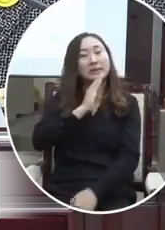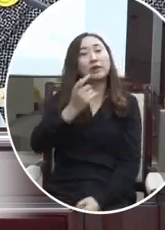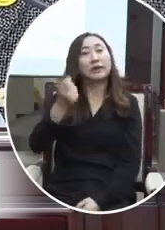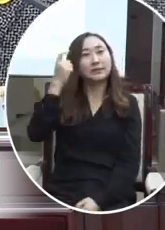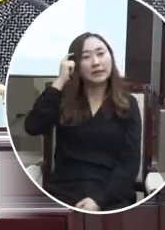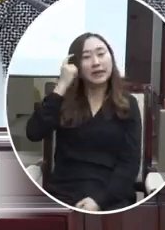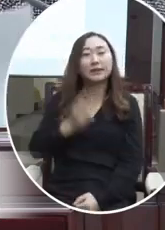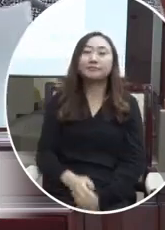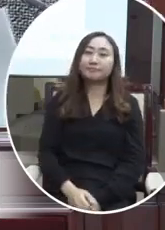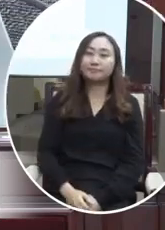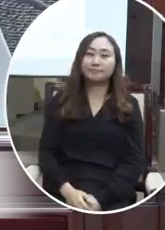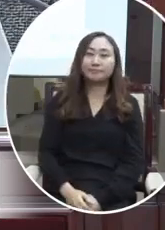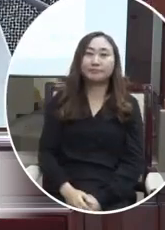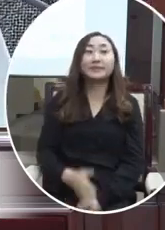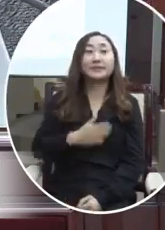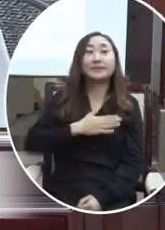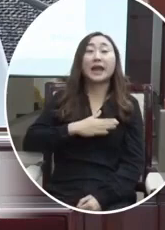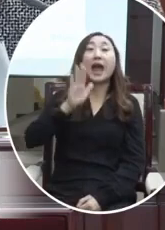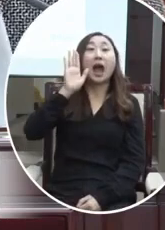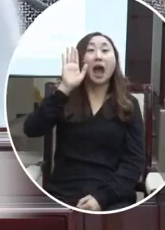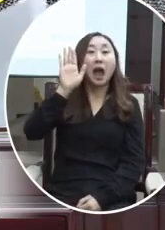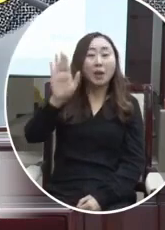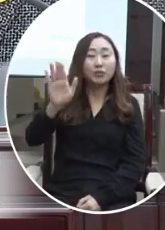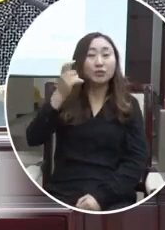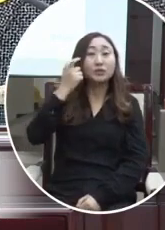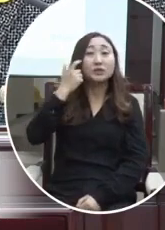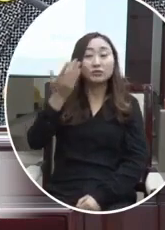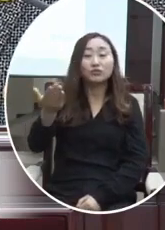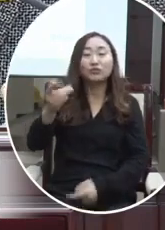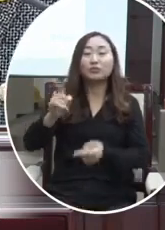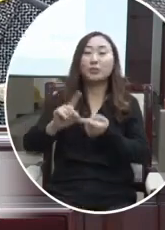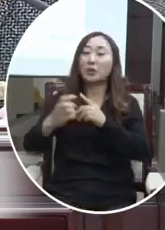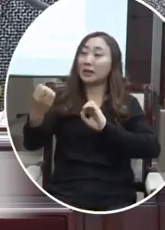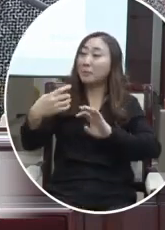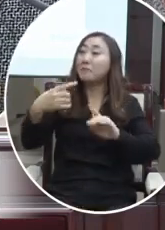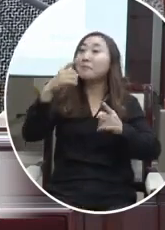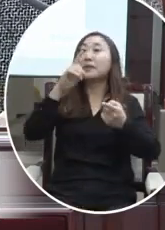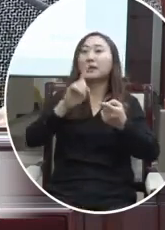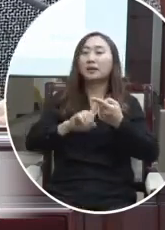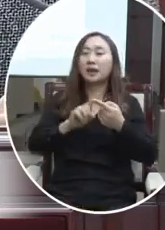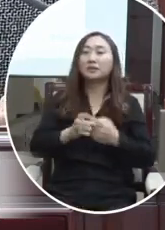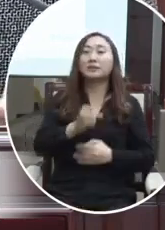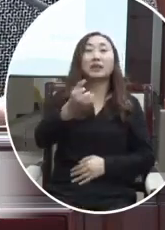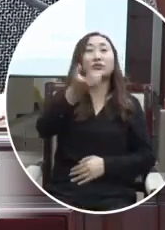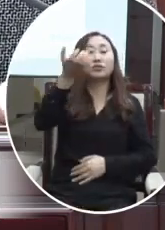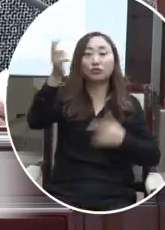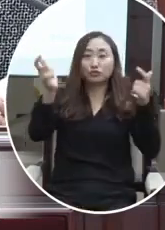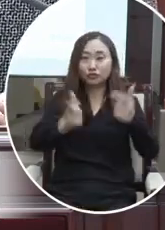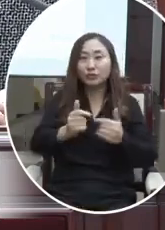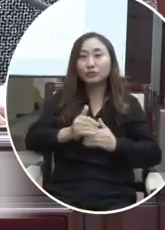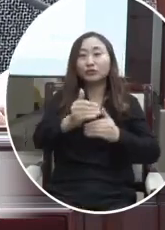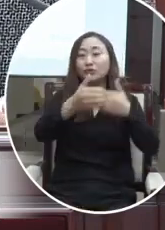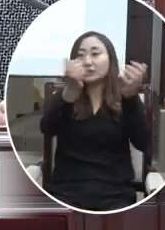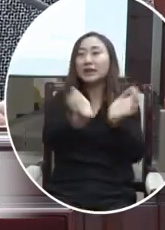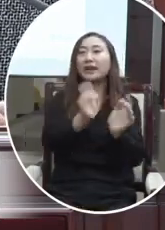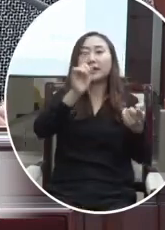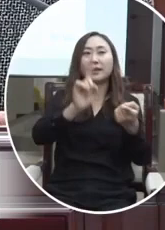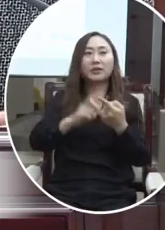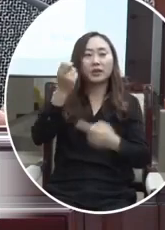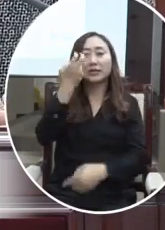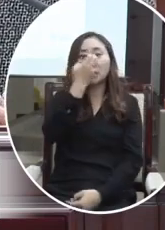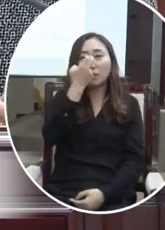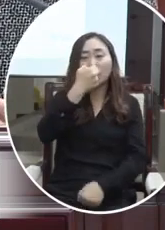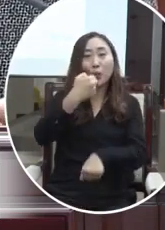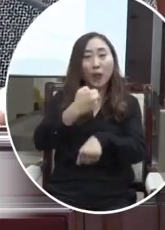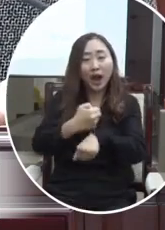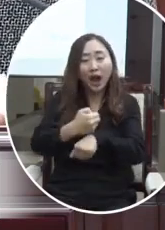있습니다. 네, 제가 앞으로 드릴 구정 질문과 또 앞으로의 또 이미 탄소중립 추진단이 갖고 있는 마스터 플랜을 다시 한번